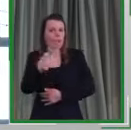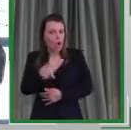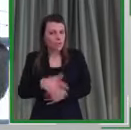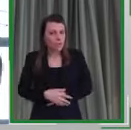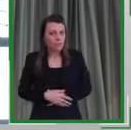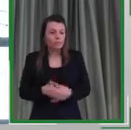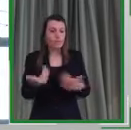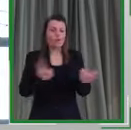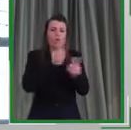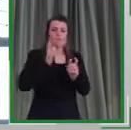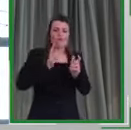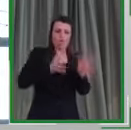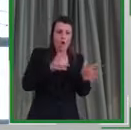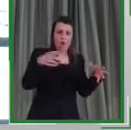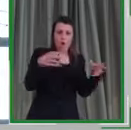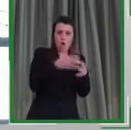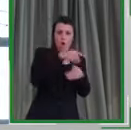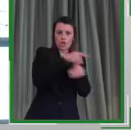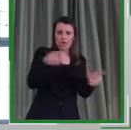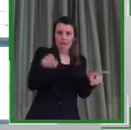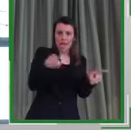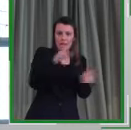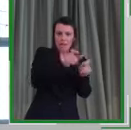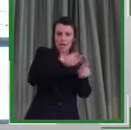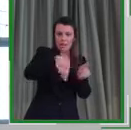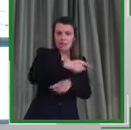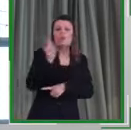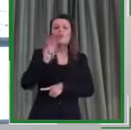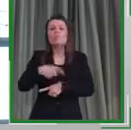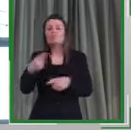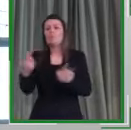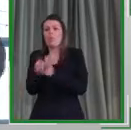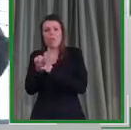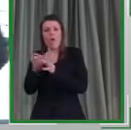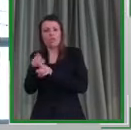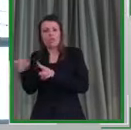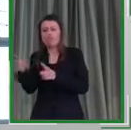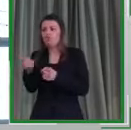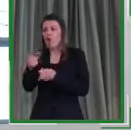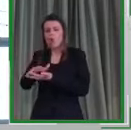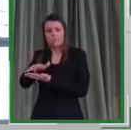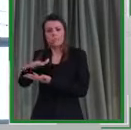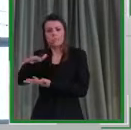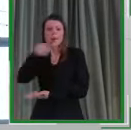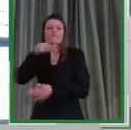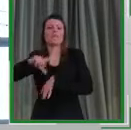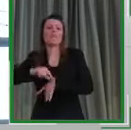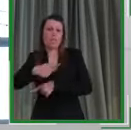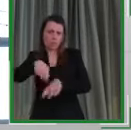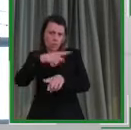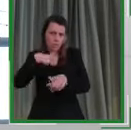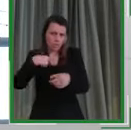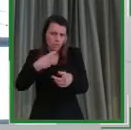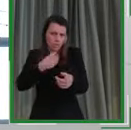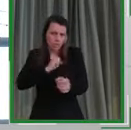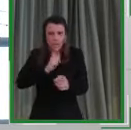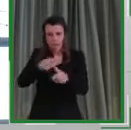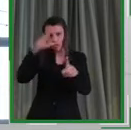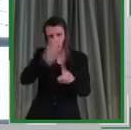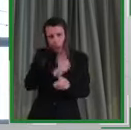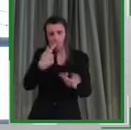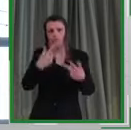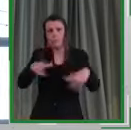richiede dei tempi ma inutile dirlo immagino che sappiate e poi c'è anche la questione delle